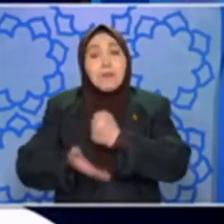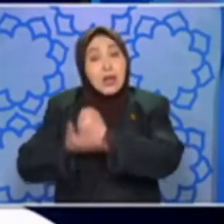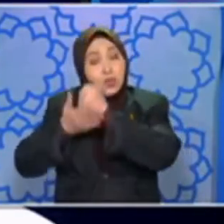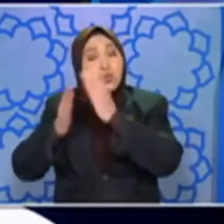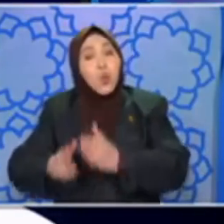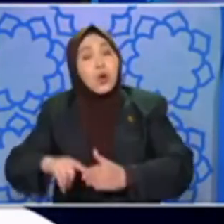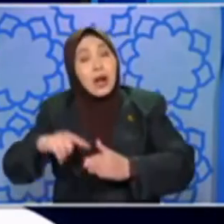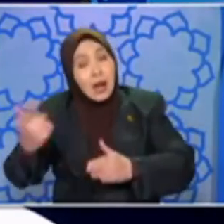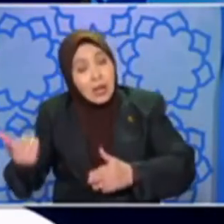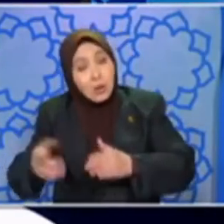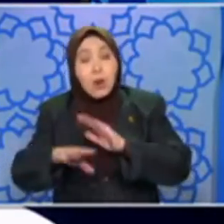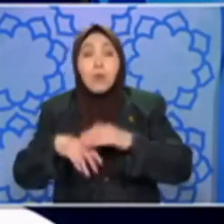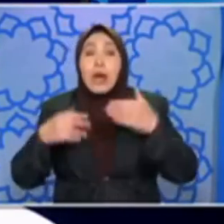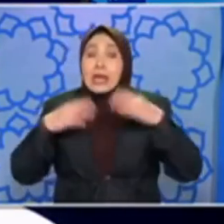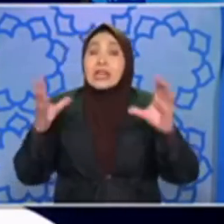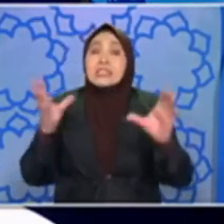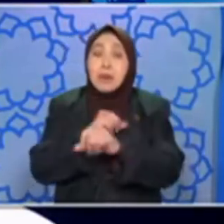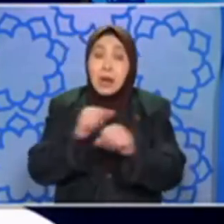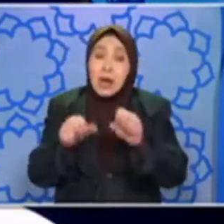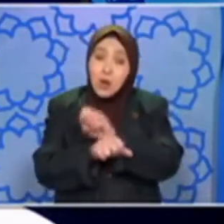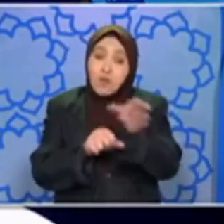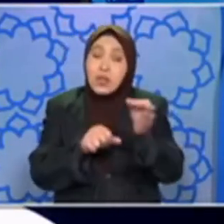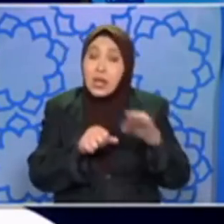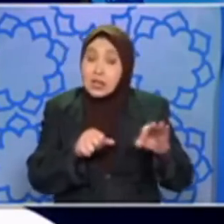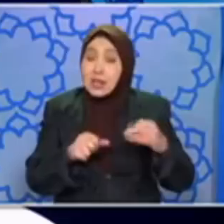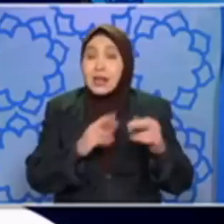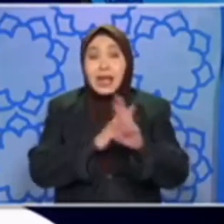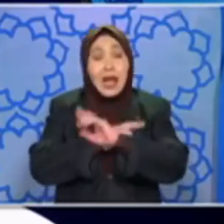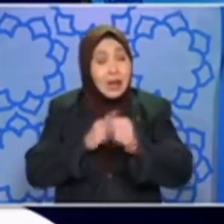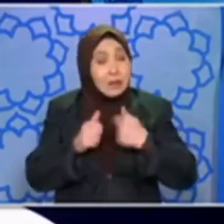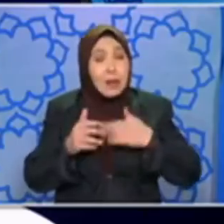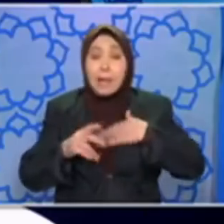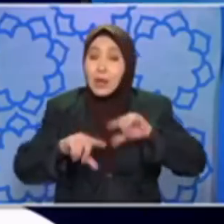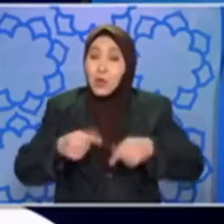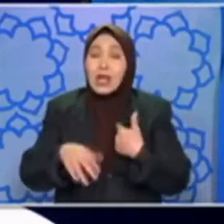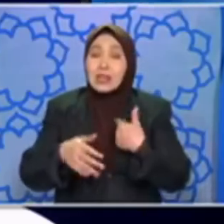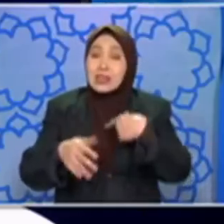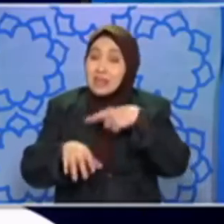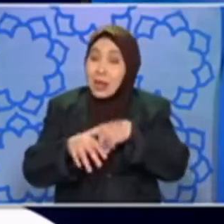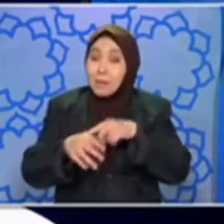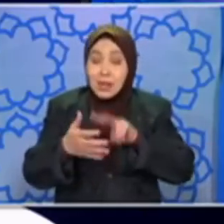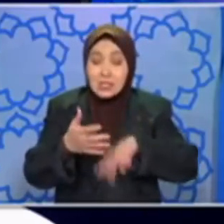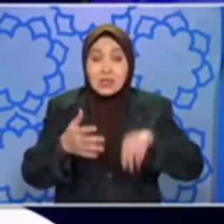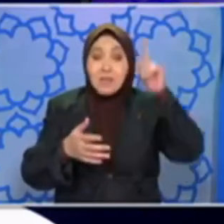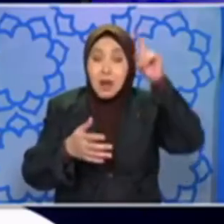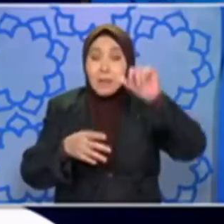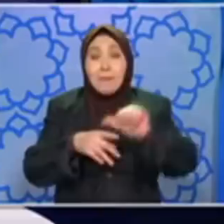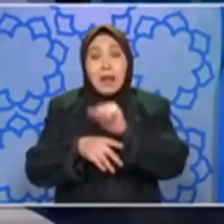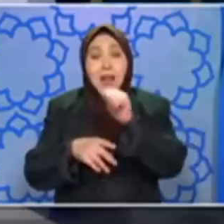walaupun ada cabaran COVID-19. Kita berehat sebentar, My Quran Time, baca faham amal, insya-Allah.